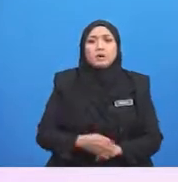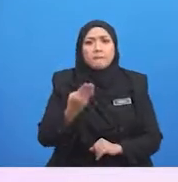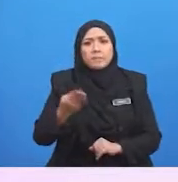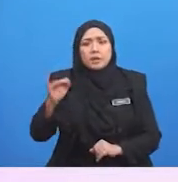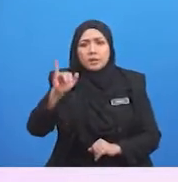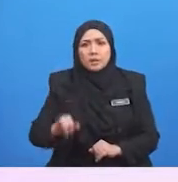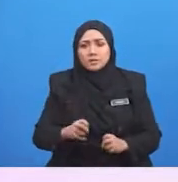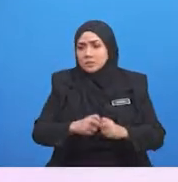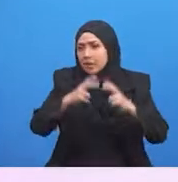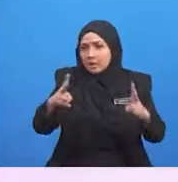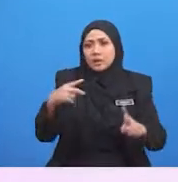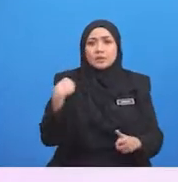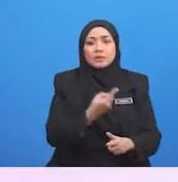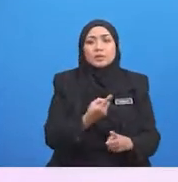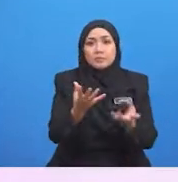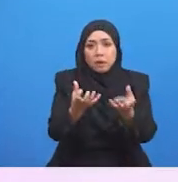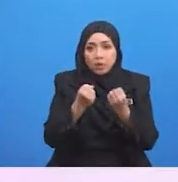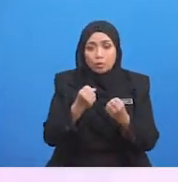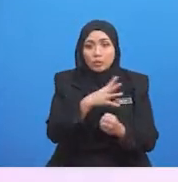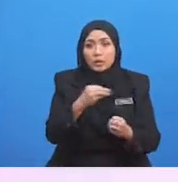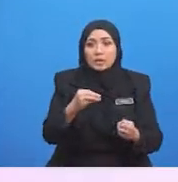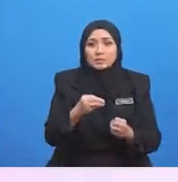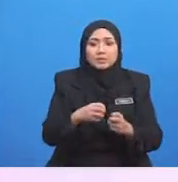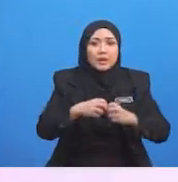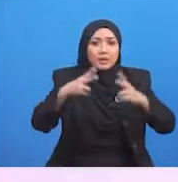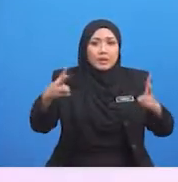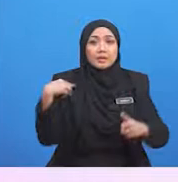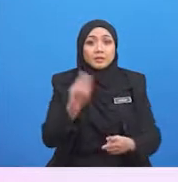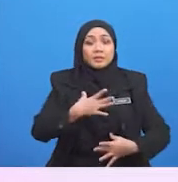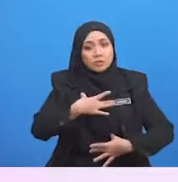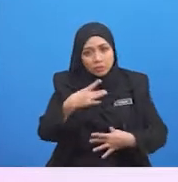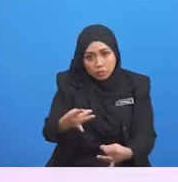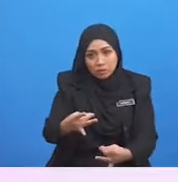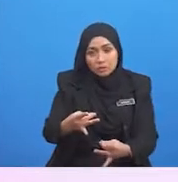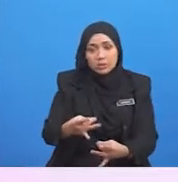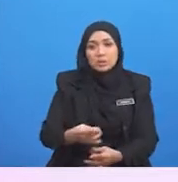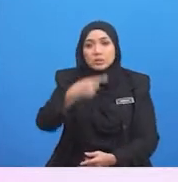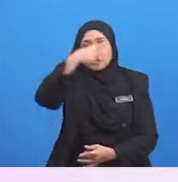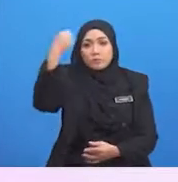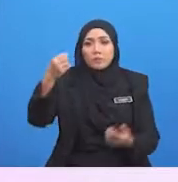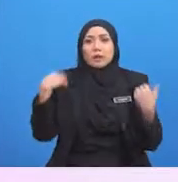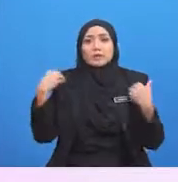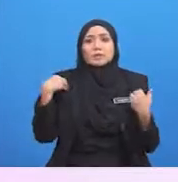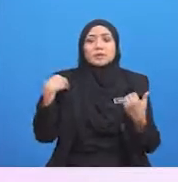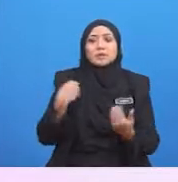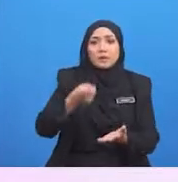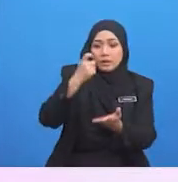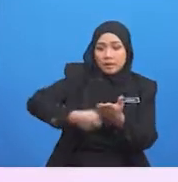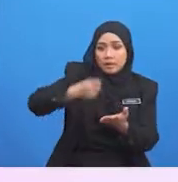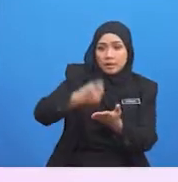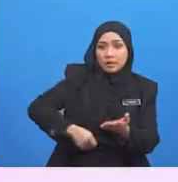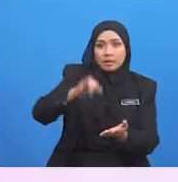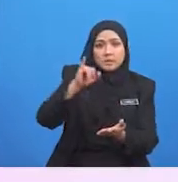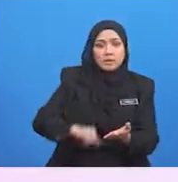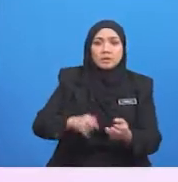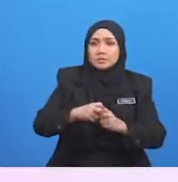amat dikehendaki dan digemari oleh pengguna kerana ia mempunyai nilai sentimental ataupun klasik